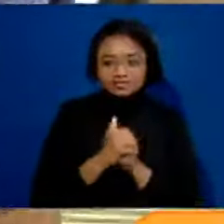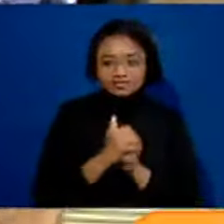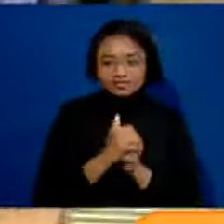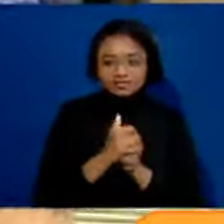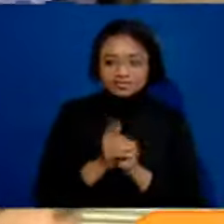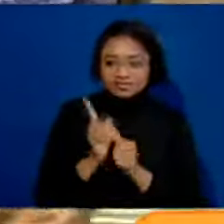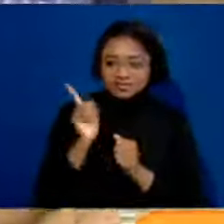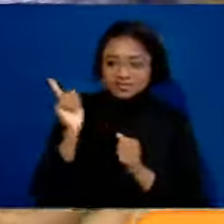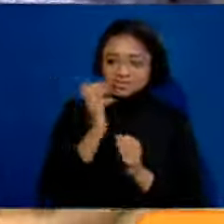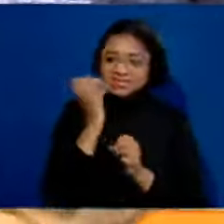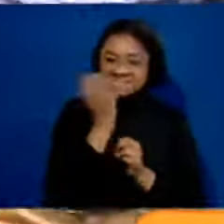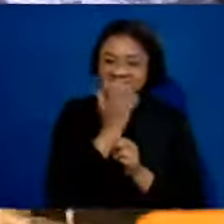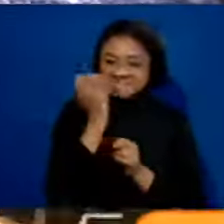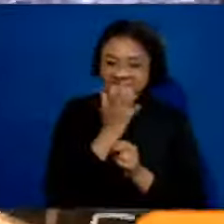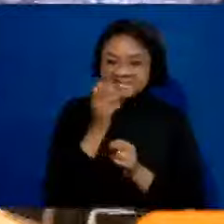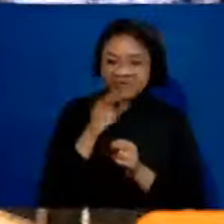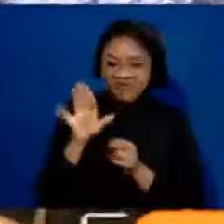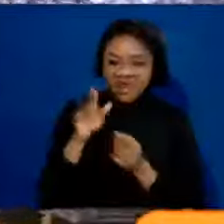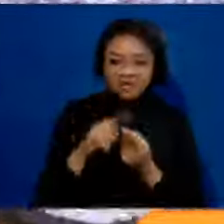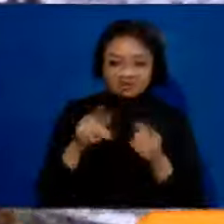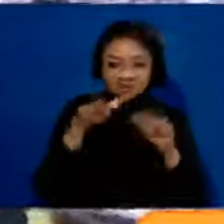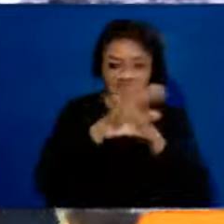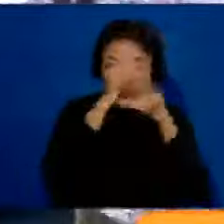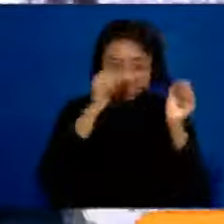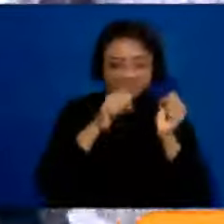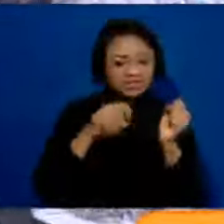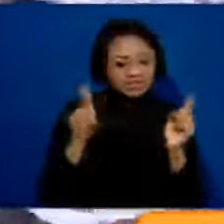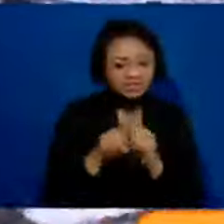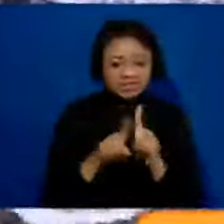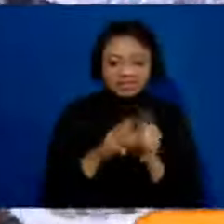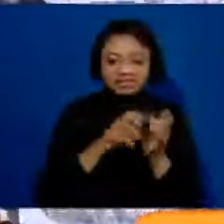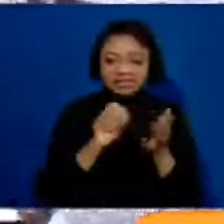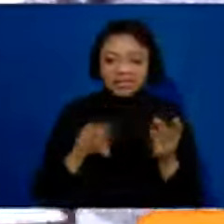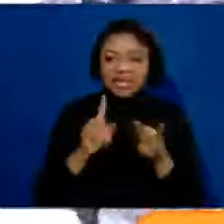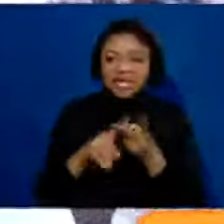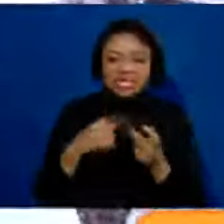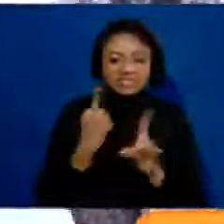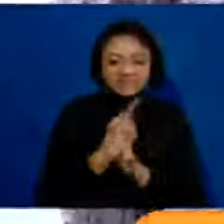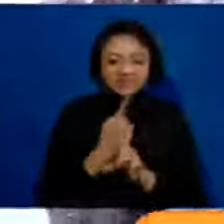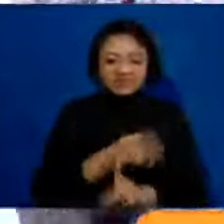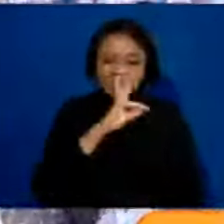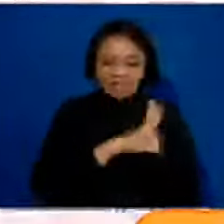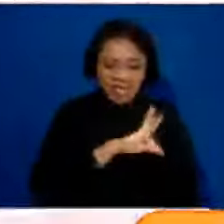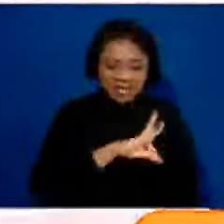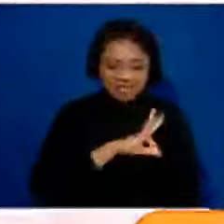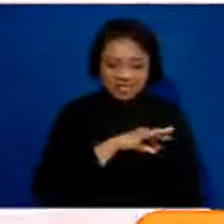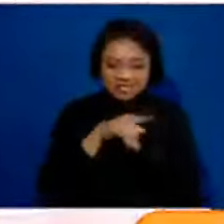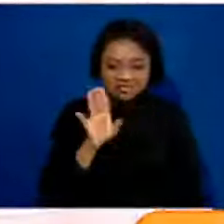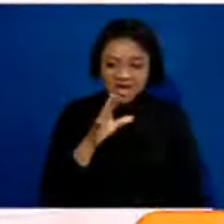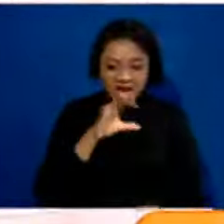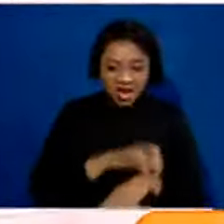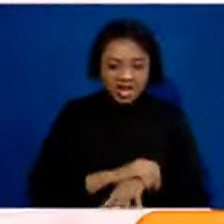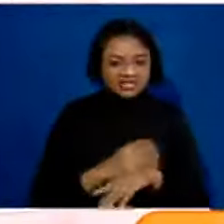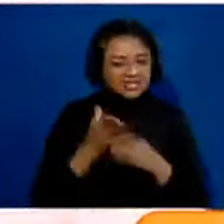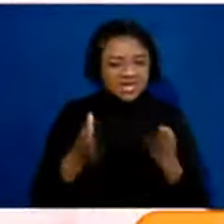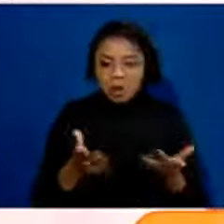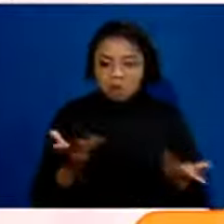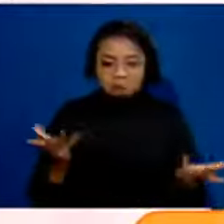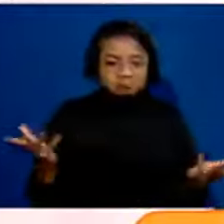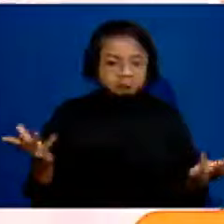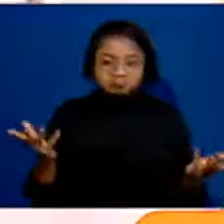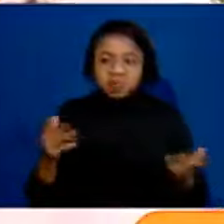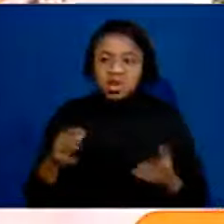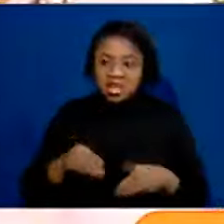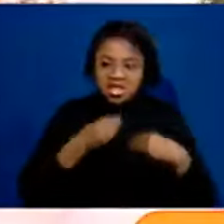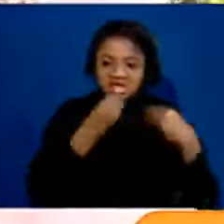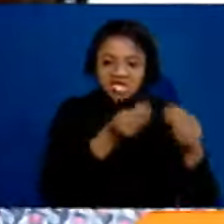Gachagua amevuliwa sio tu wadhifa wake wa naibu rais, bali pia hadhi na vinono vilivyoandamana na wadhifa huo ambao sasa umetwaliwa na